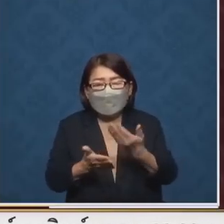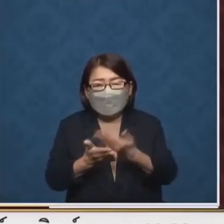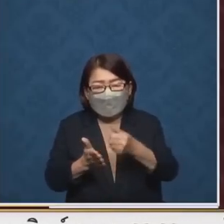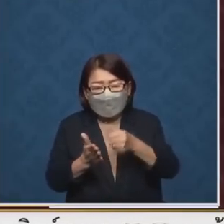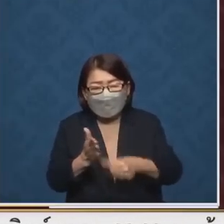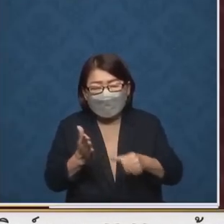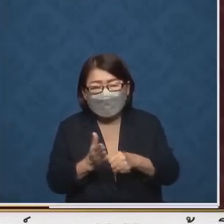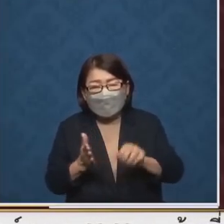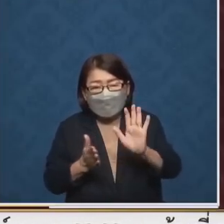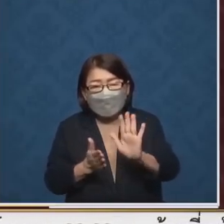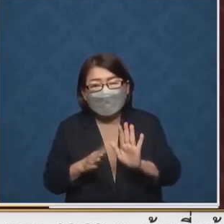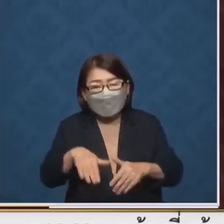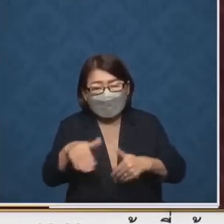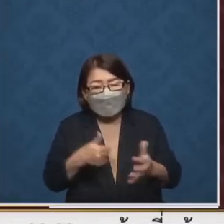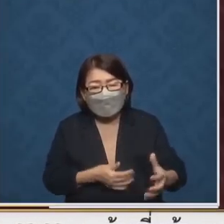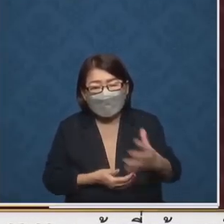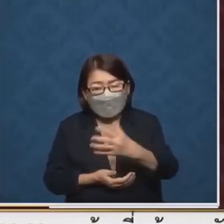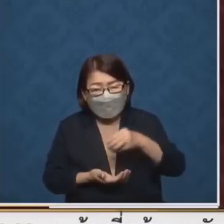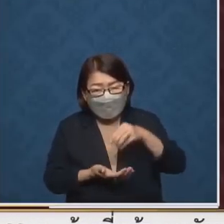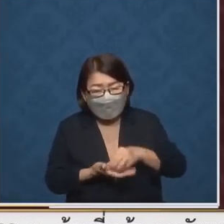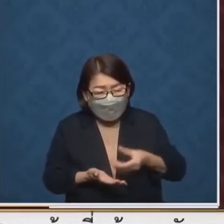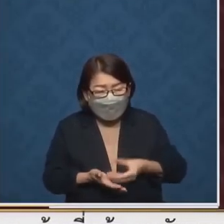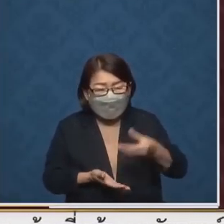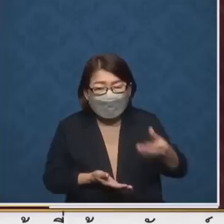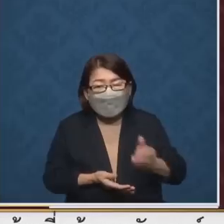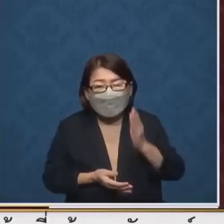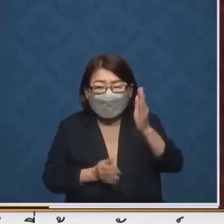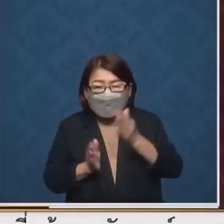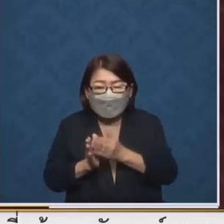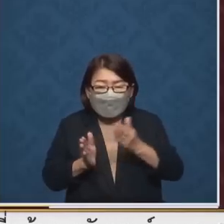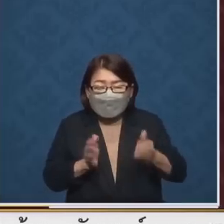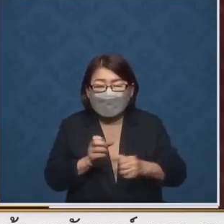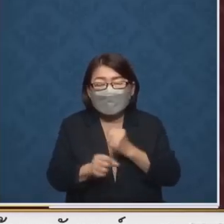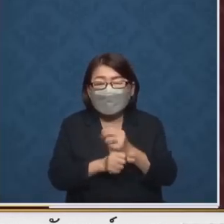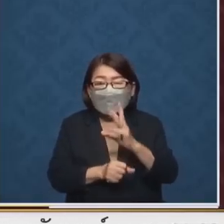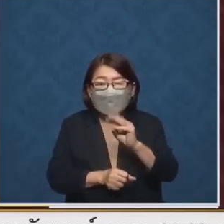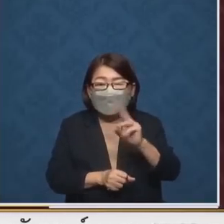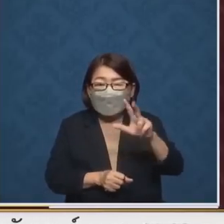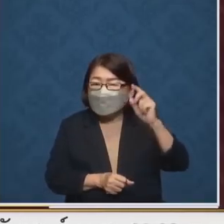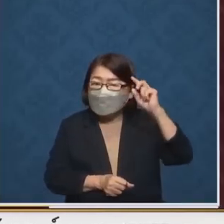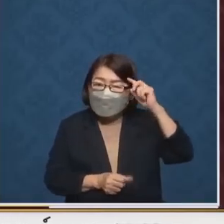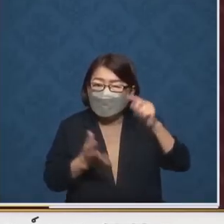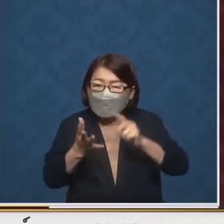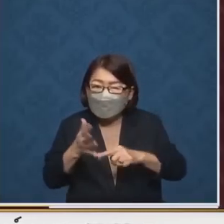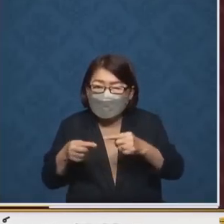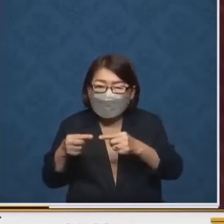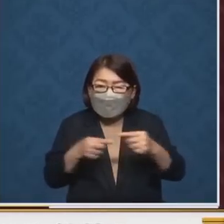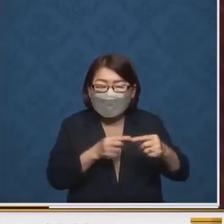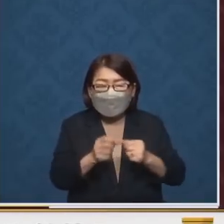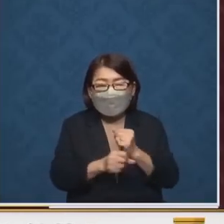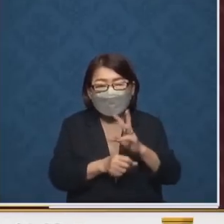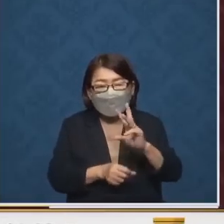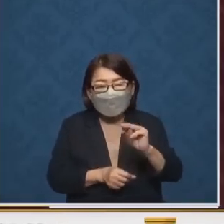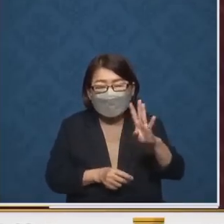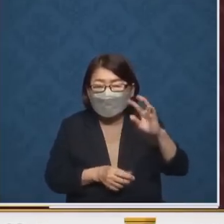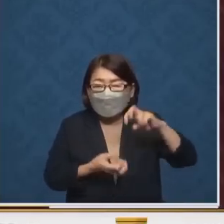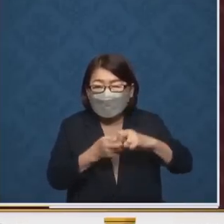ประชาชนเพราะท่านยงไม่รู้ว่จะเกิดอะไรขึนในปี 6-3ปลายปีและปี 6-4